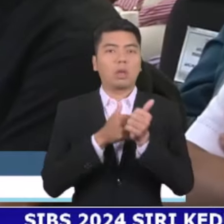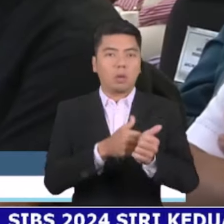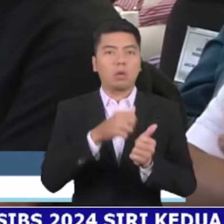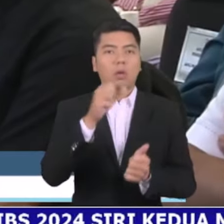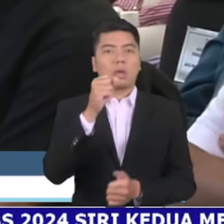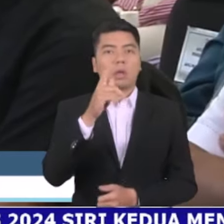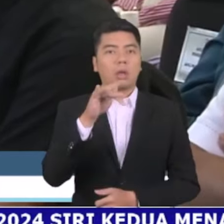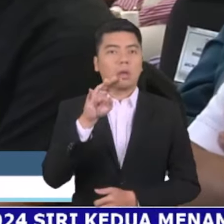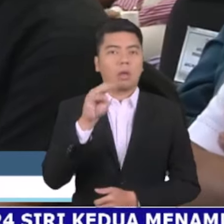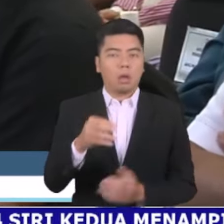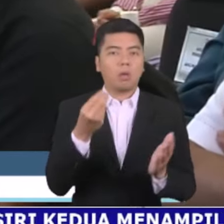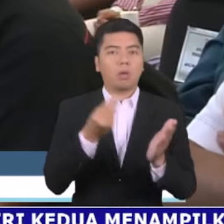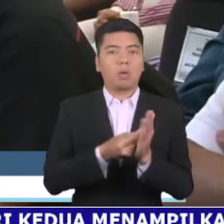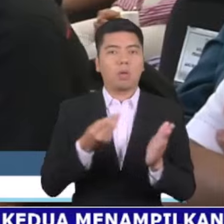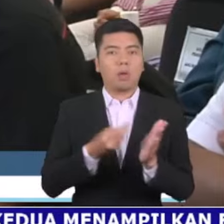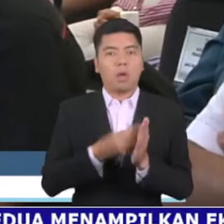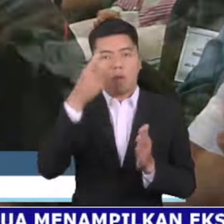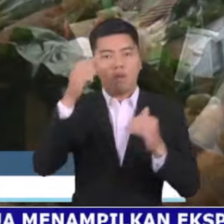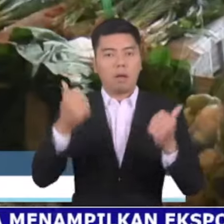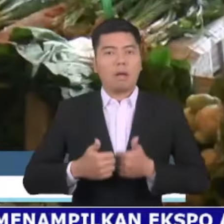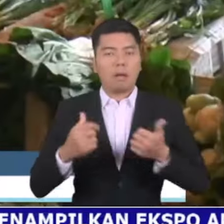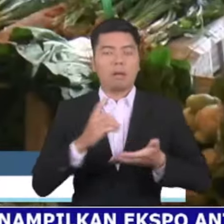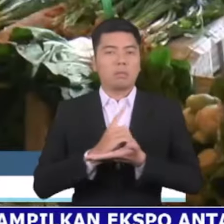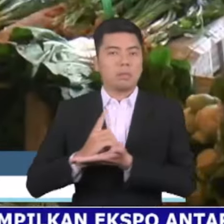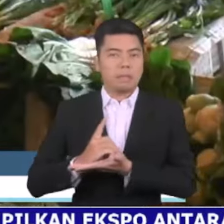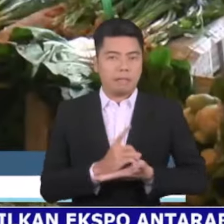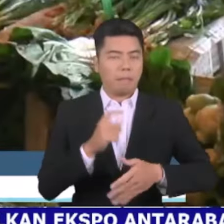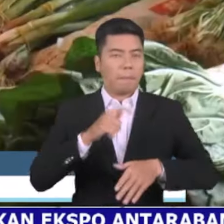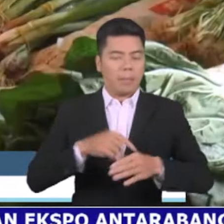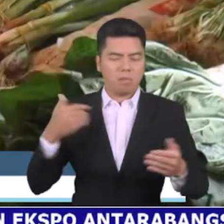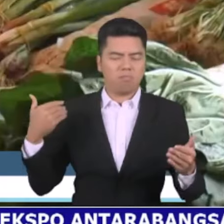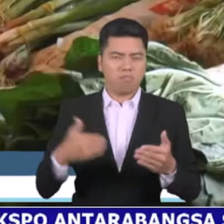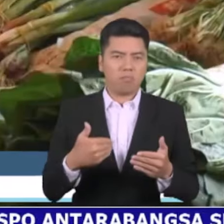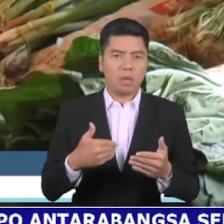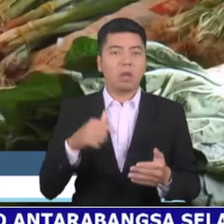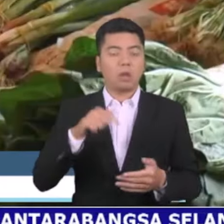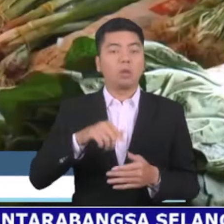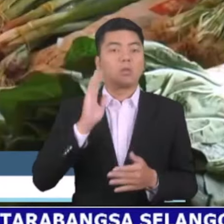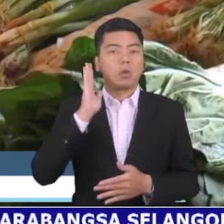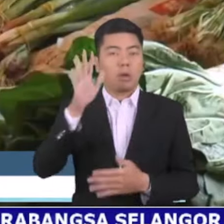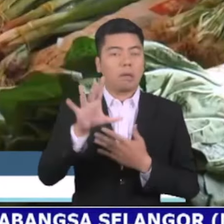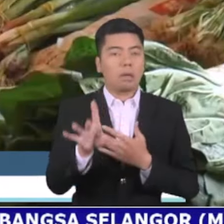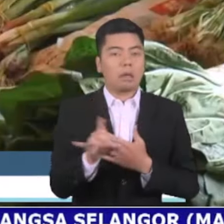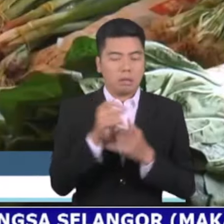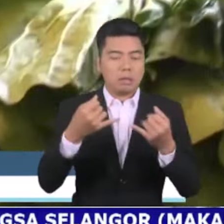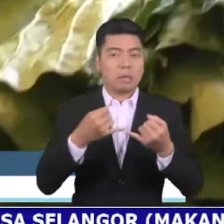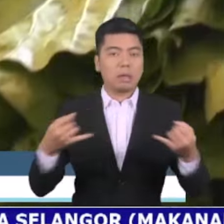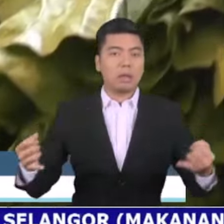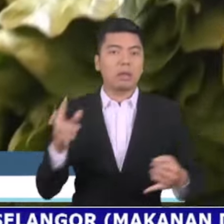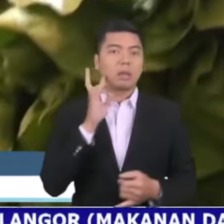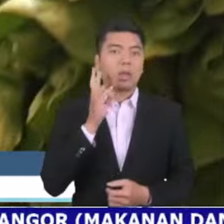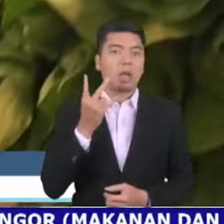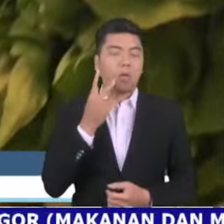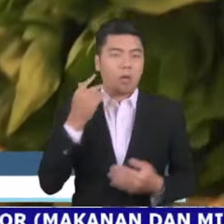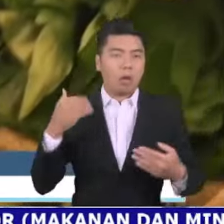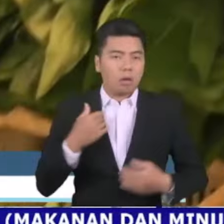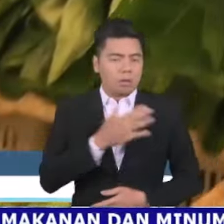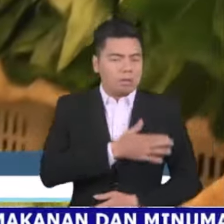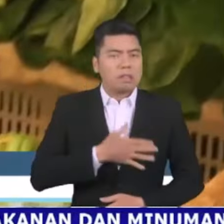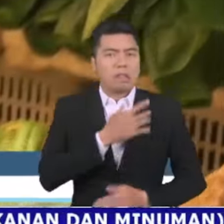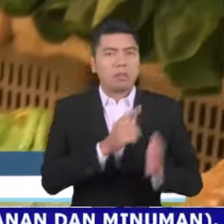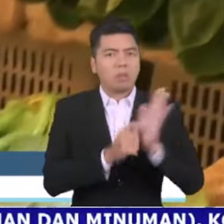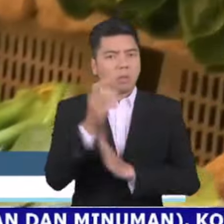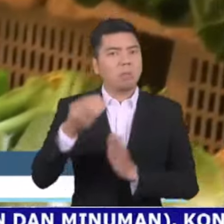harga maksimum musim perayaan sempena Deepavali dalam tempoh terdekat. Ia termasuk mengenal pasti jenis sayuran yang mendapat permintaan